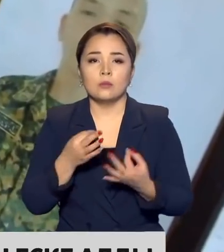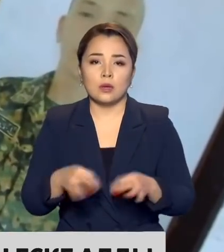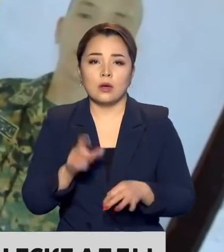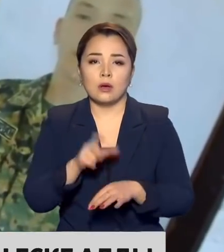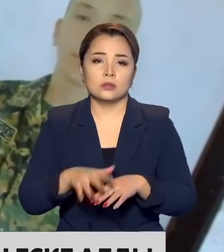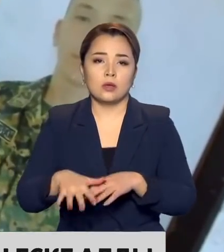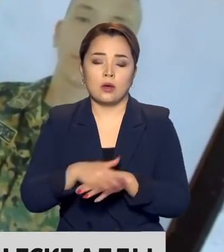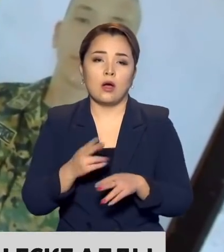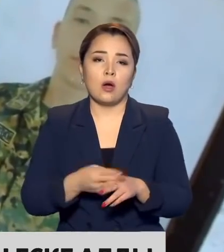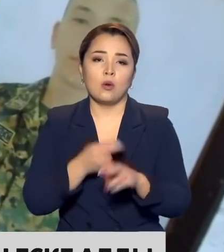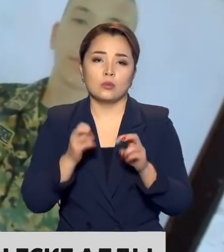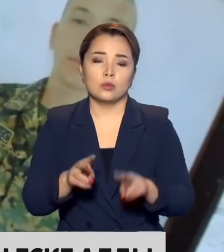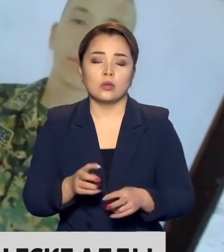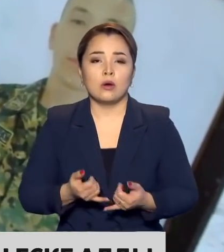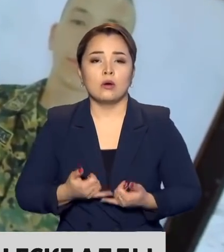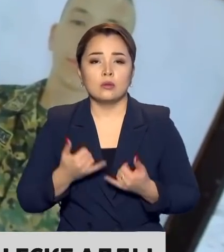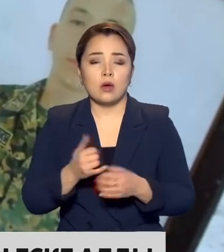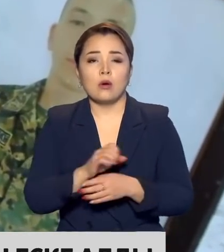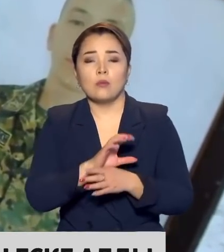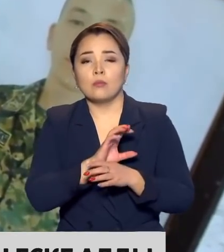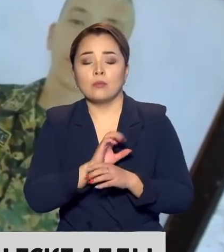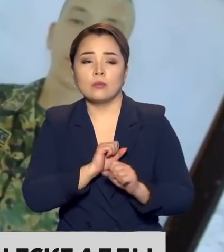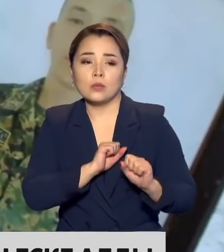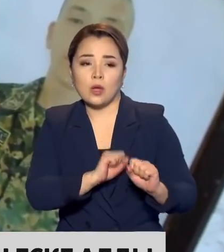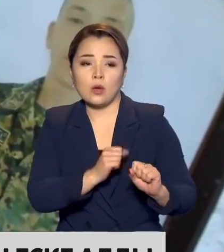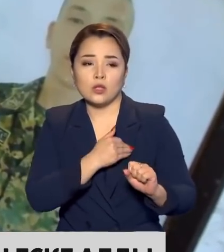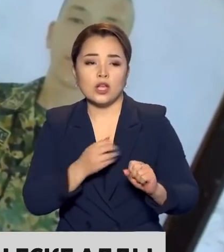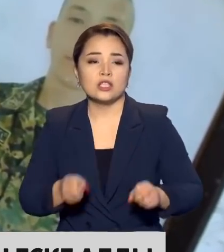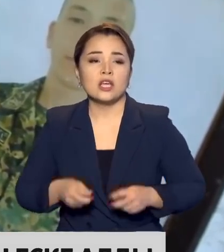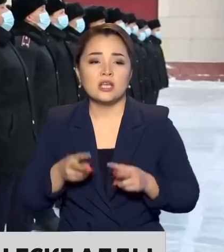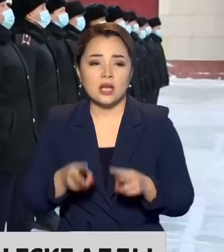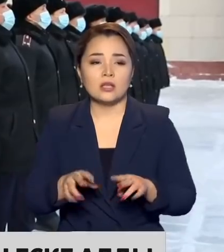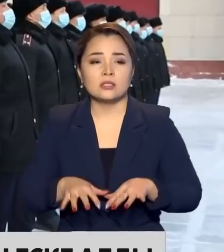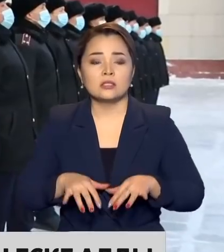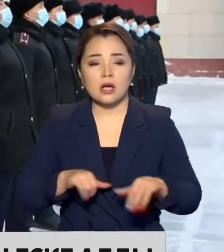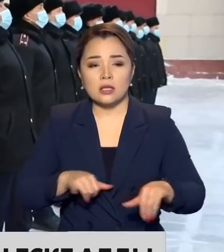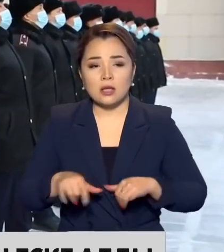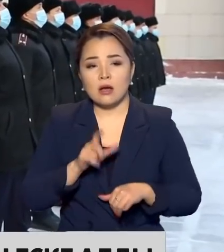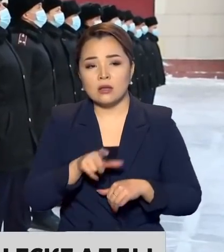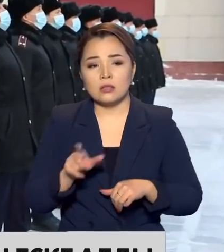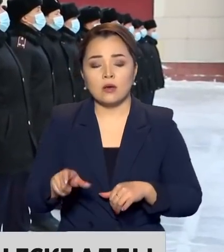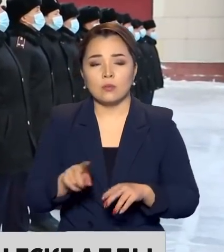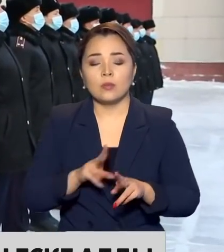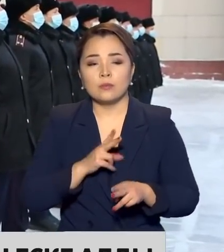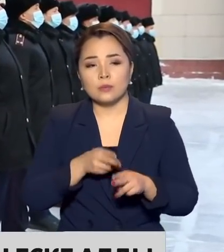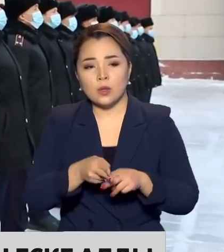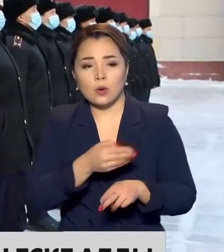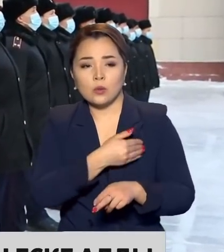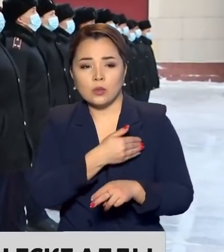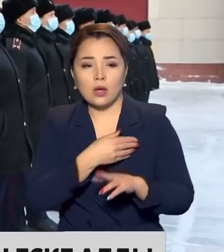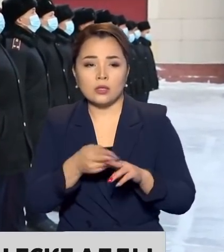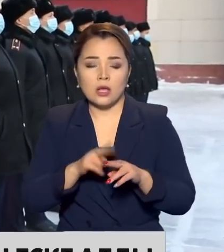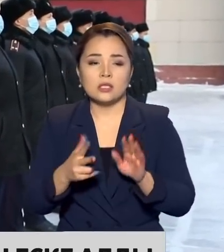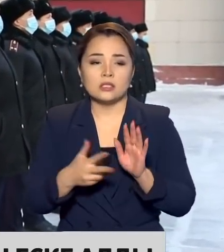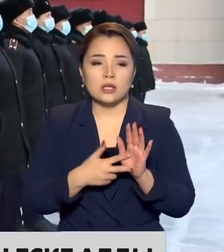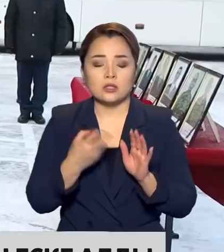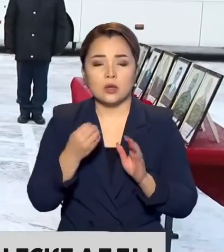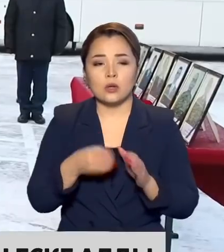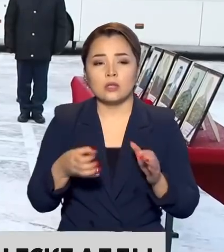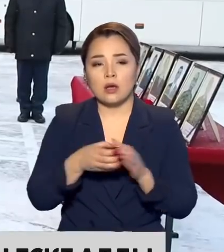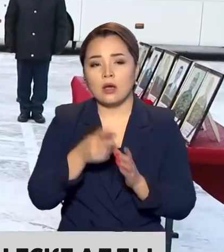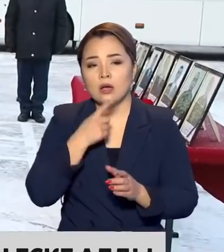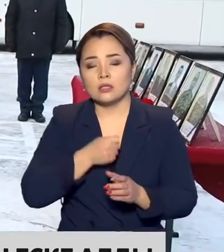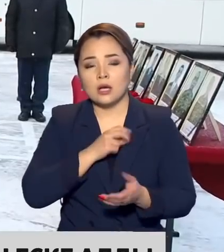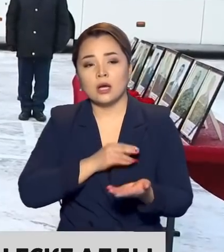азаматтардың қауіпсіздігін қамтамасыз етуде және террористерге тойтарыс беру кезінде 8 полиция қызметкері мен өзге де күшті құрылымдардың тағы бірнеше